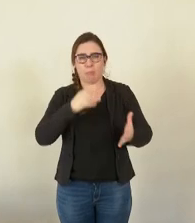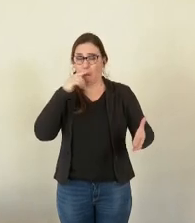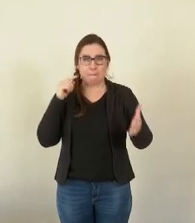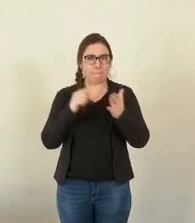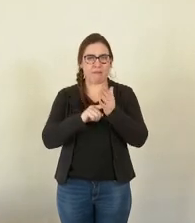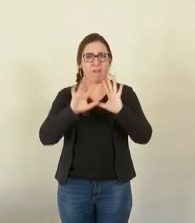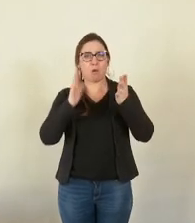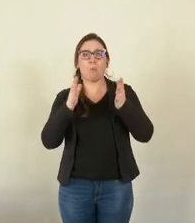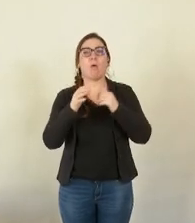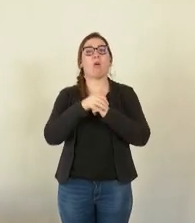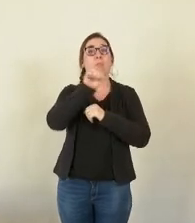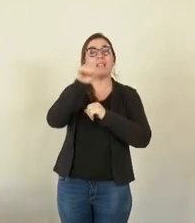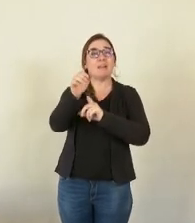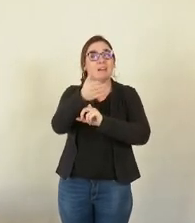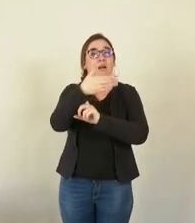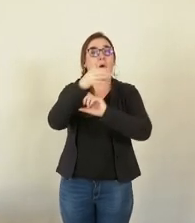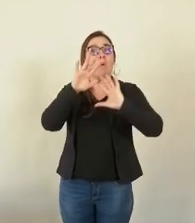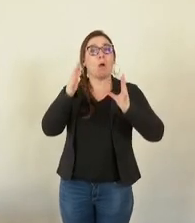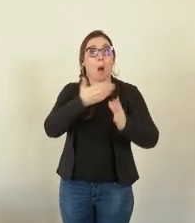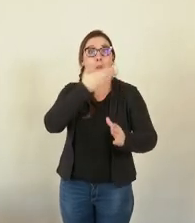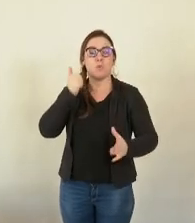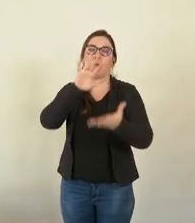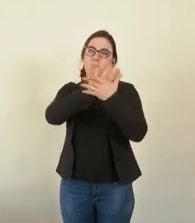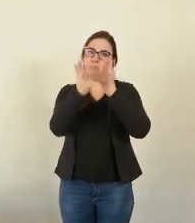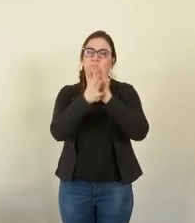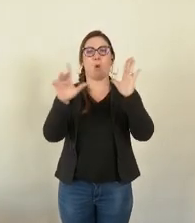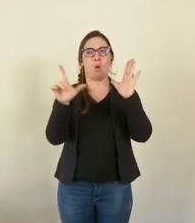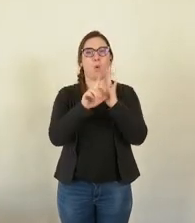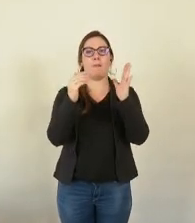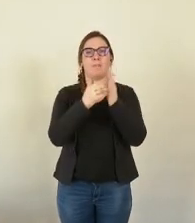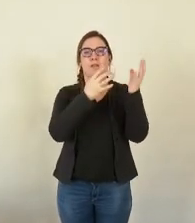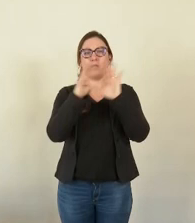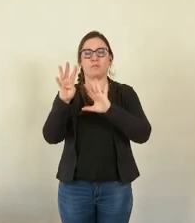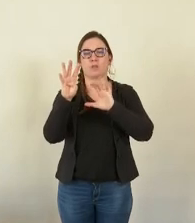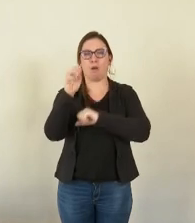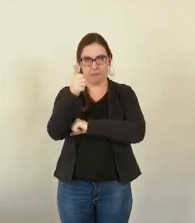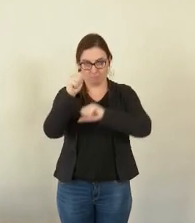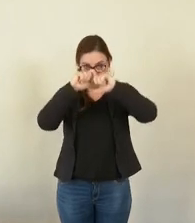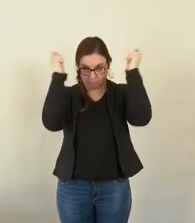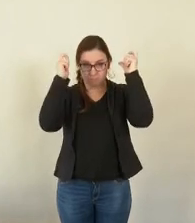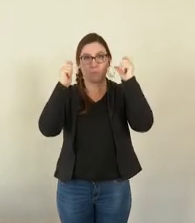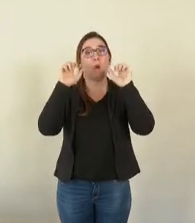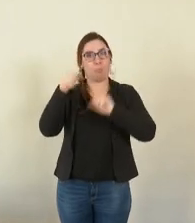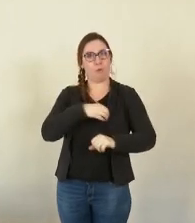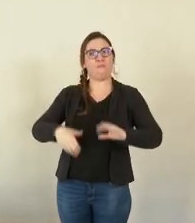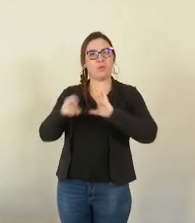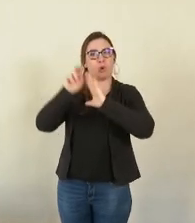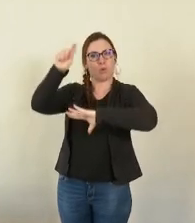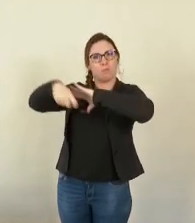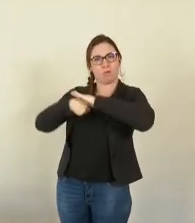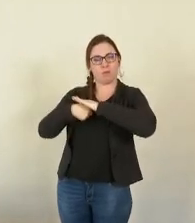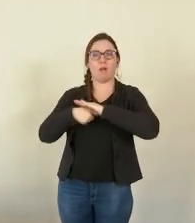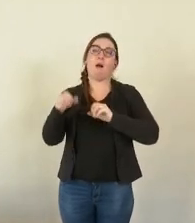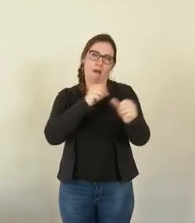porter la caisse de cotisation serait une association loi 1901 laquelle pourrait être subventionné par la Ville de Grenoble moyennant une